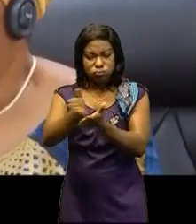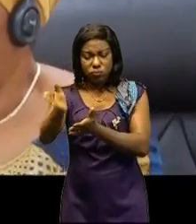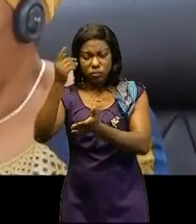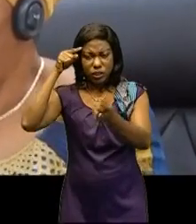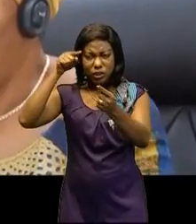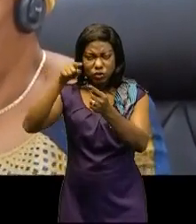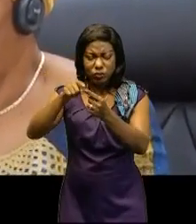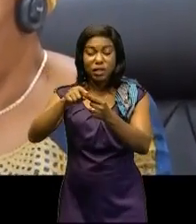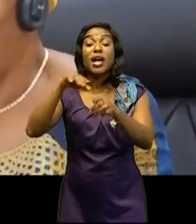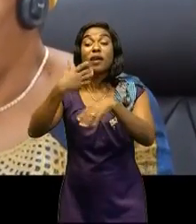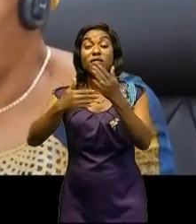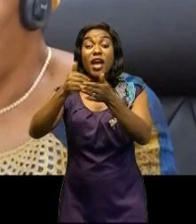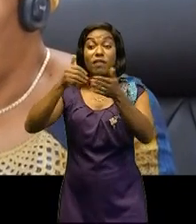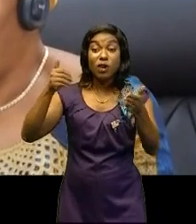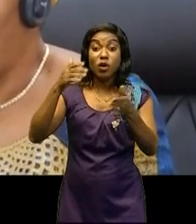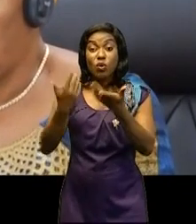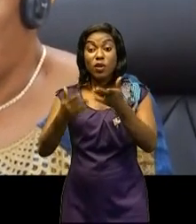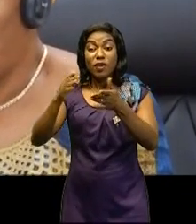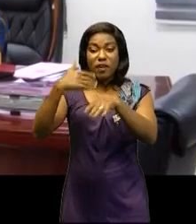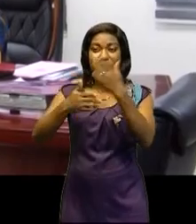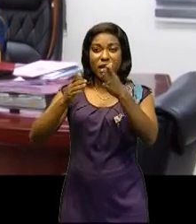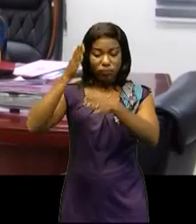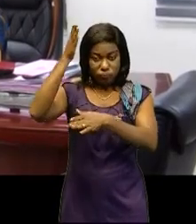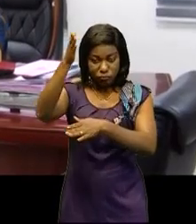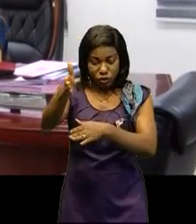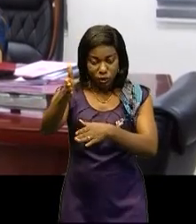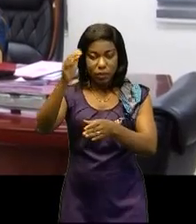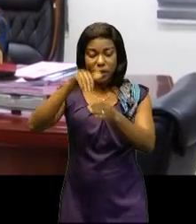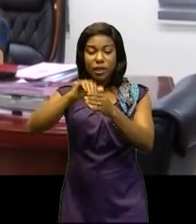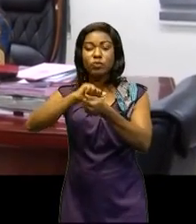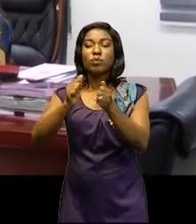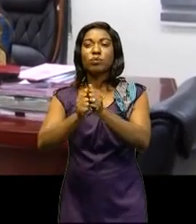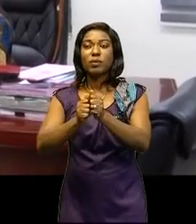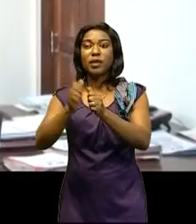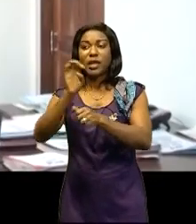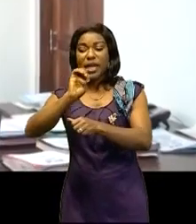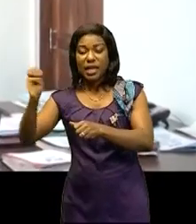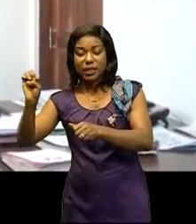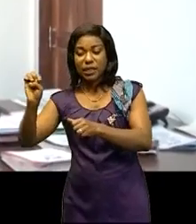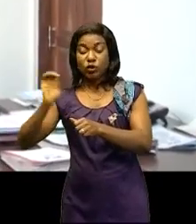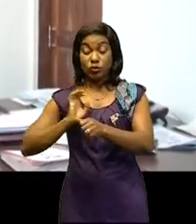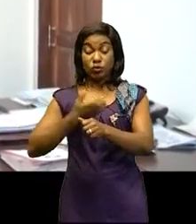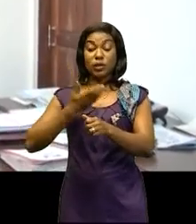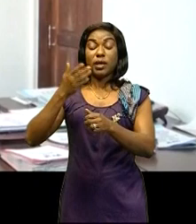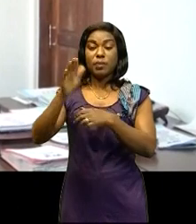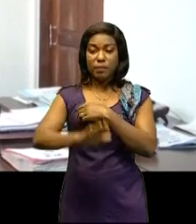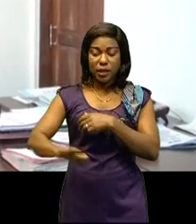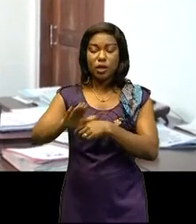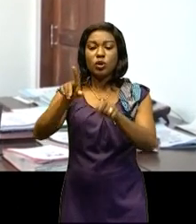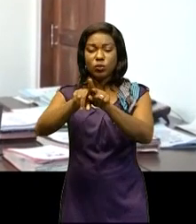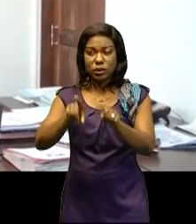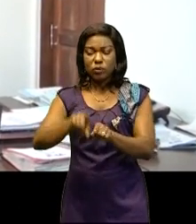objectifs concrets en rapport avec la situation dans l'est du pays. Il faut une véritable